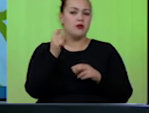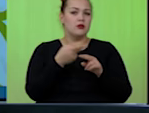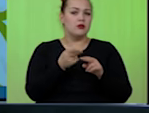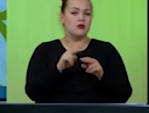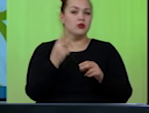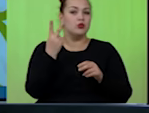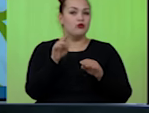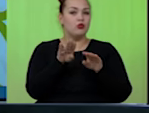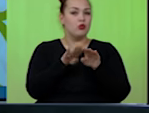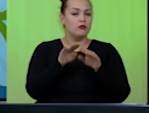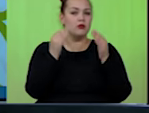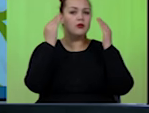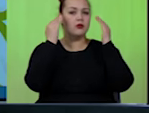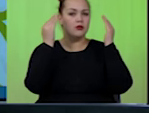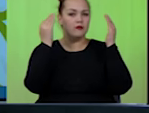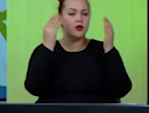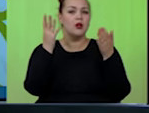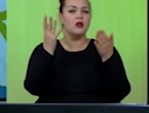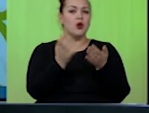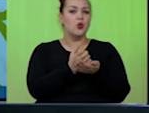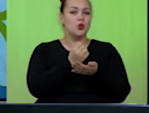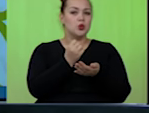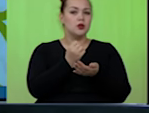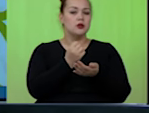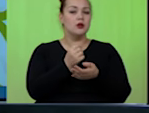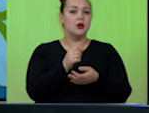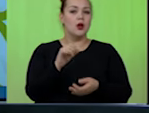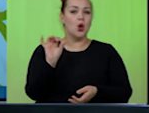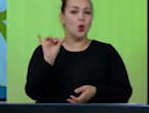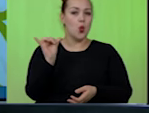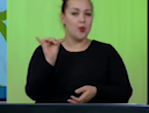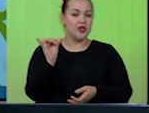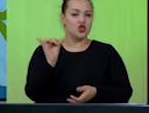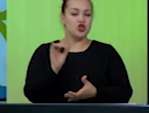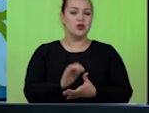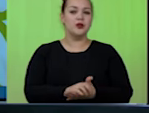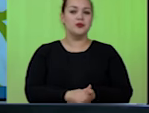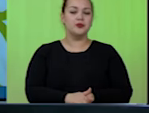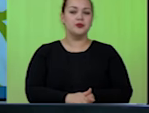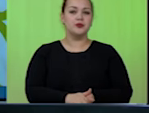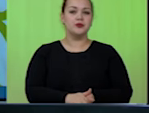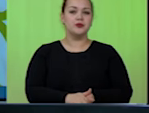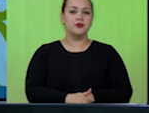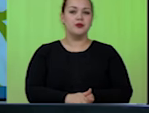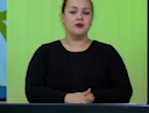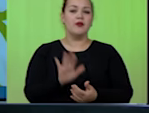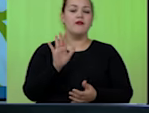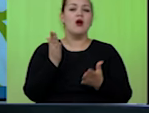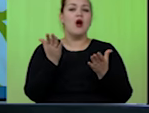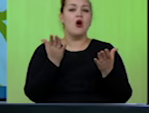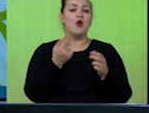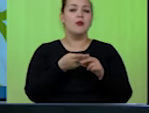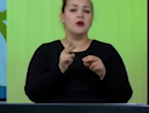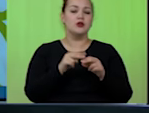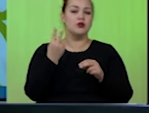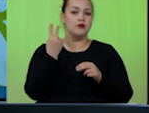уравнений неизвестное находится умножением? В каком из этих